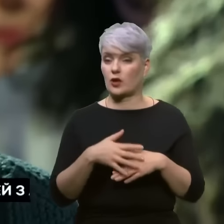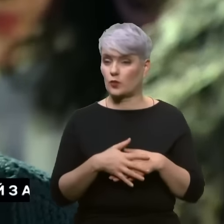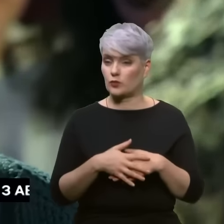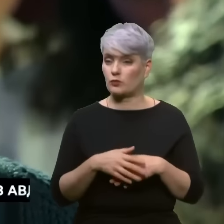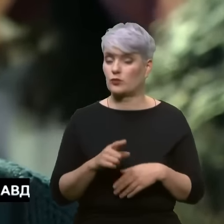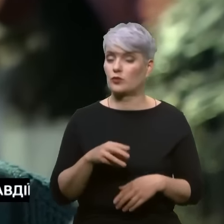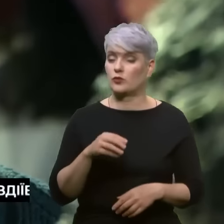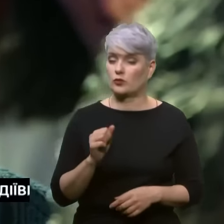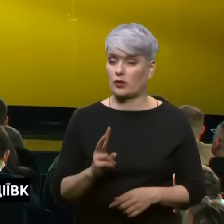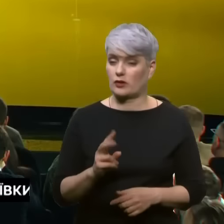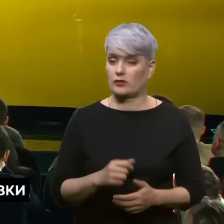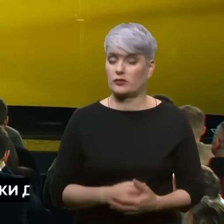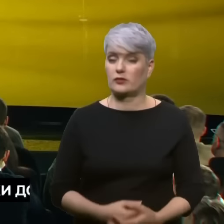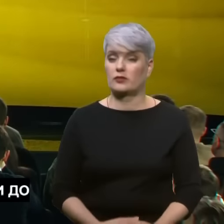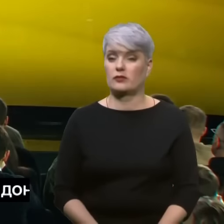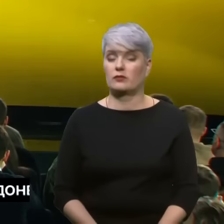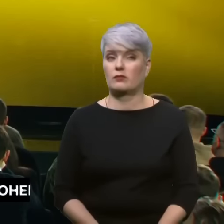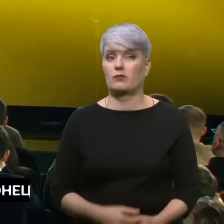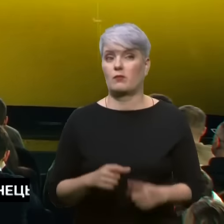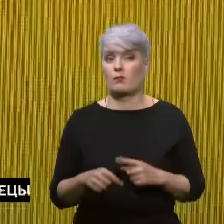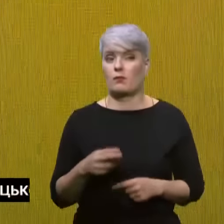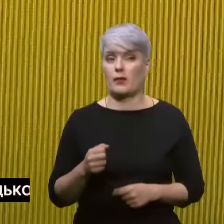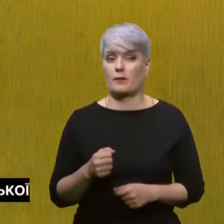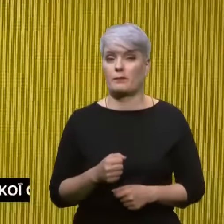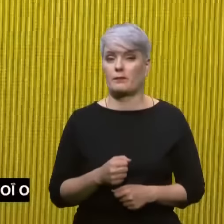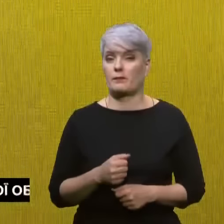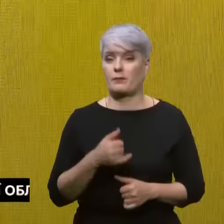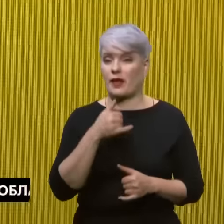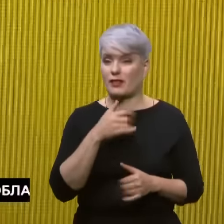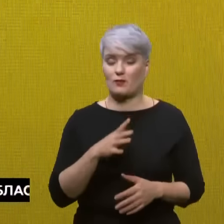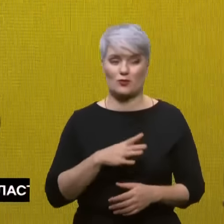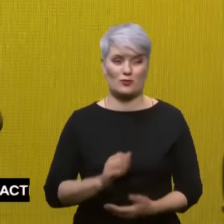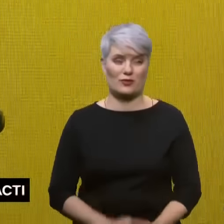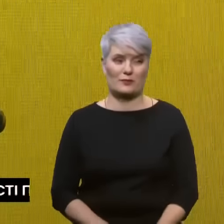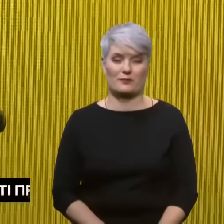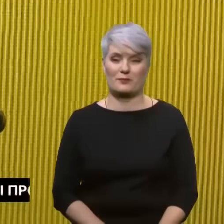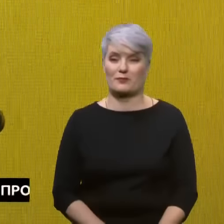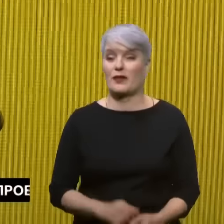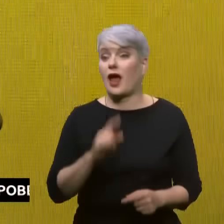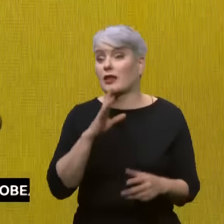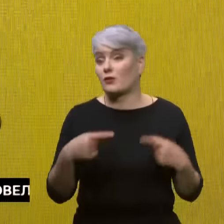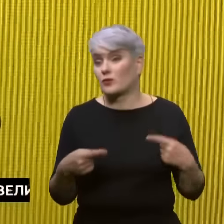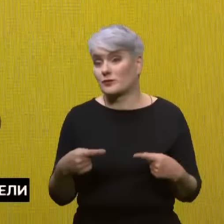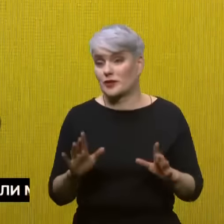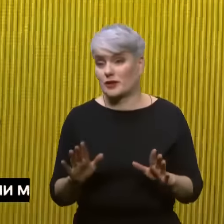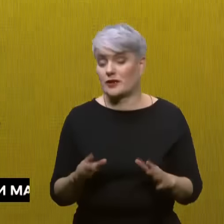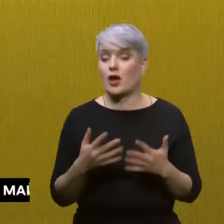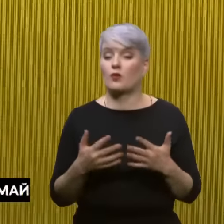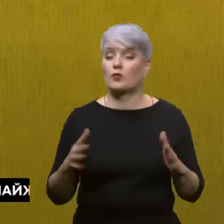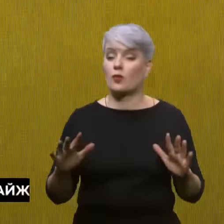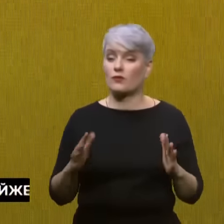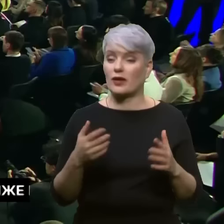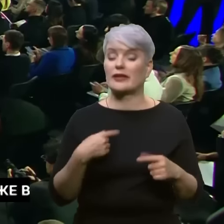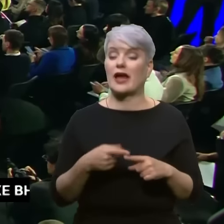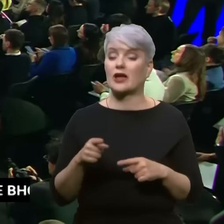Так. Ну, може бути. не буду сперечатися. У будь-якому випадку я